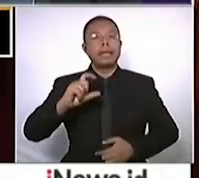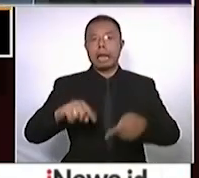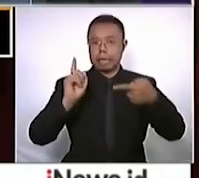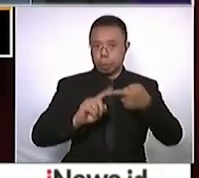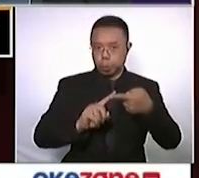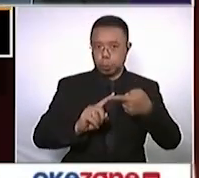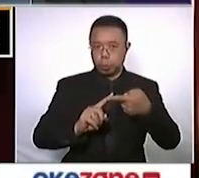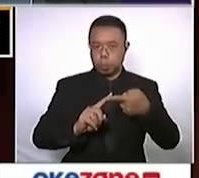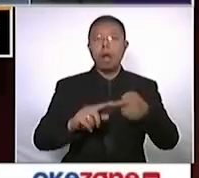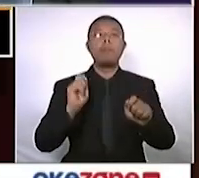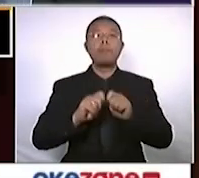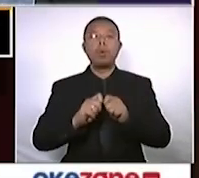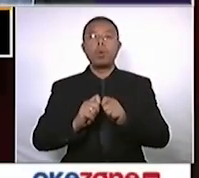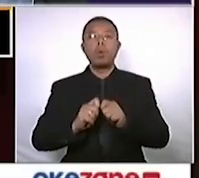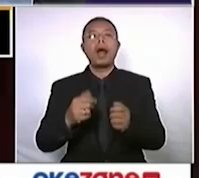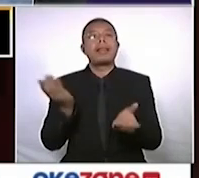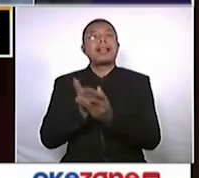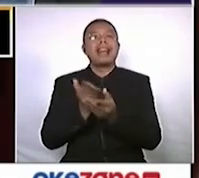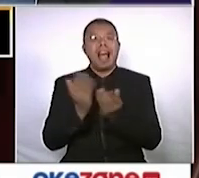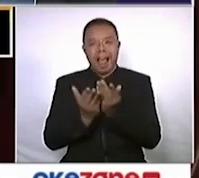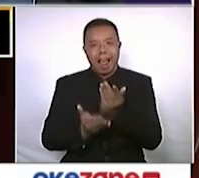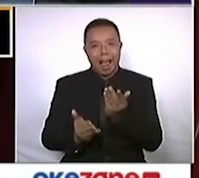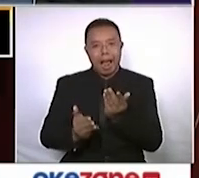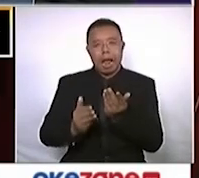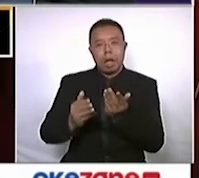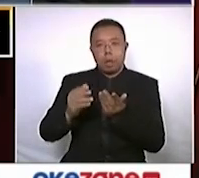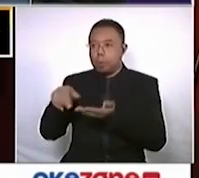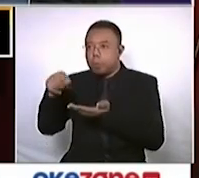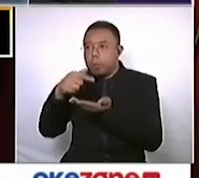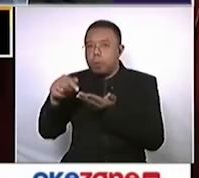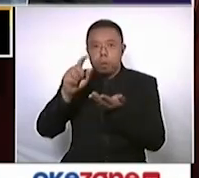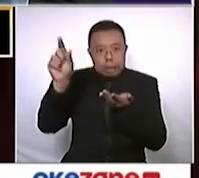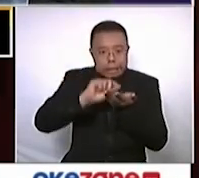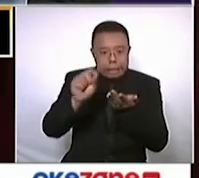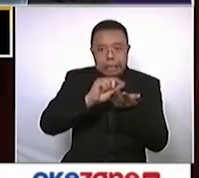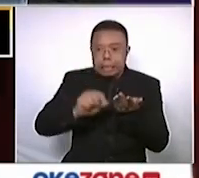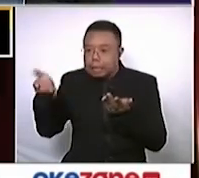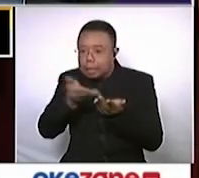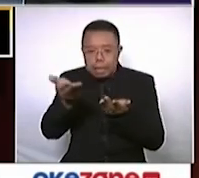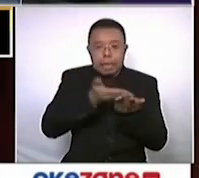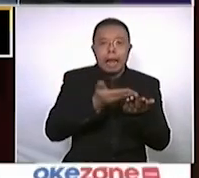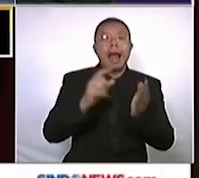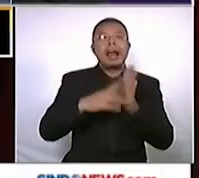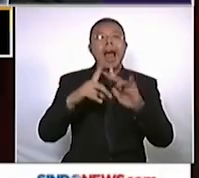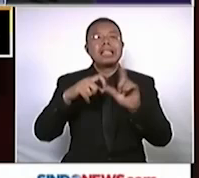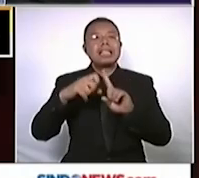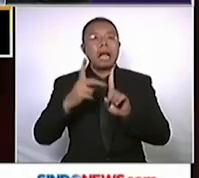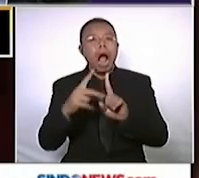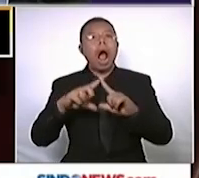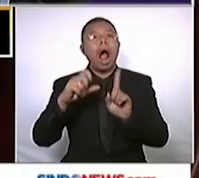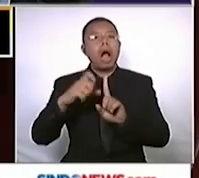regulasinya? Satu, membuat naskah akademik dulu. Naskah akademiknya apa? Naskah akademik